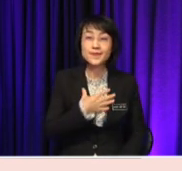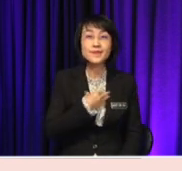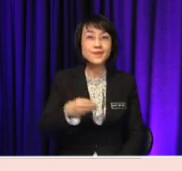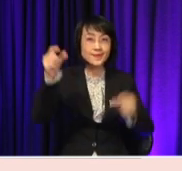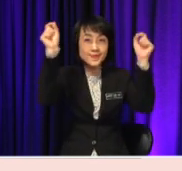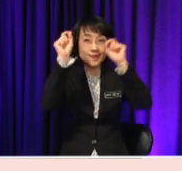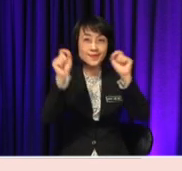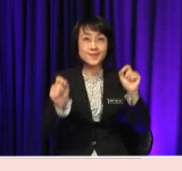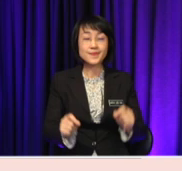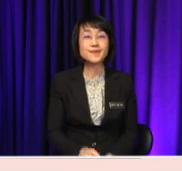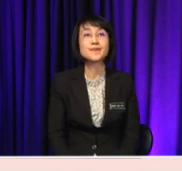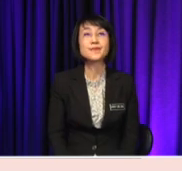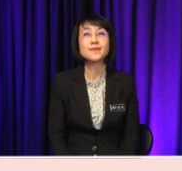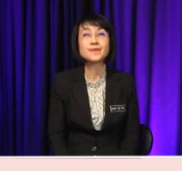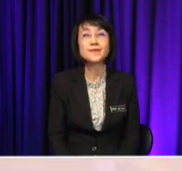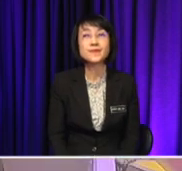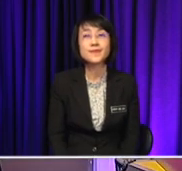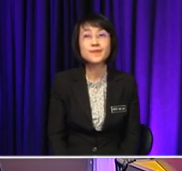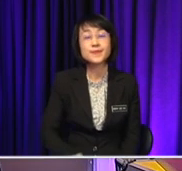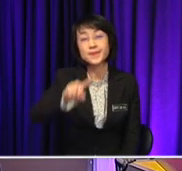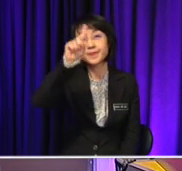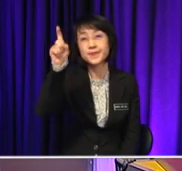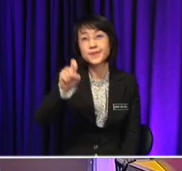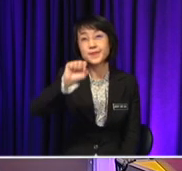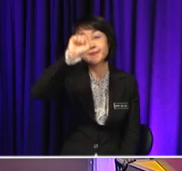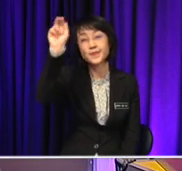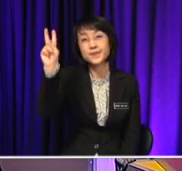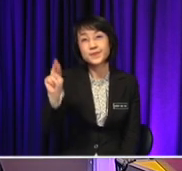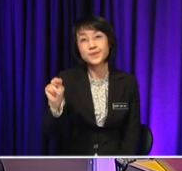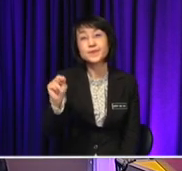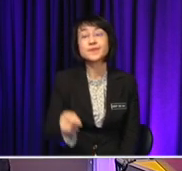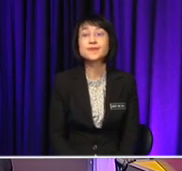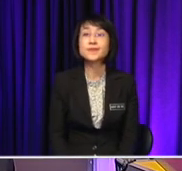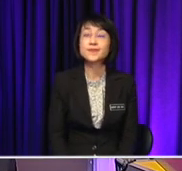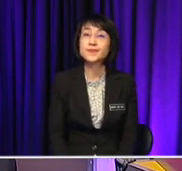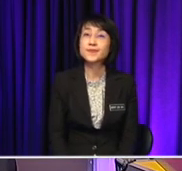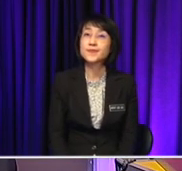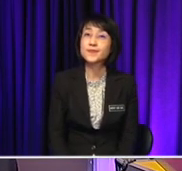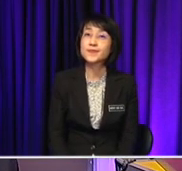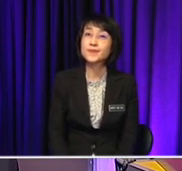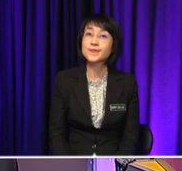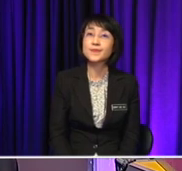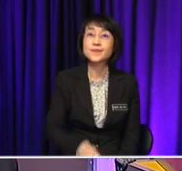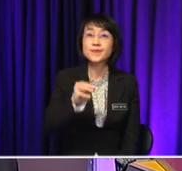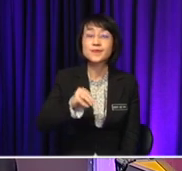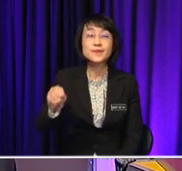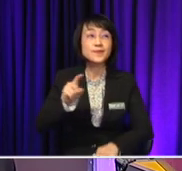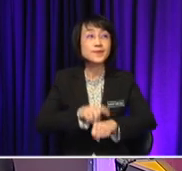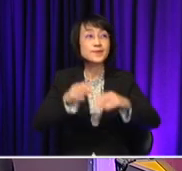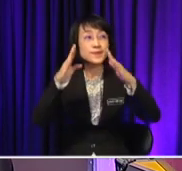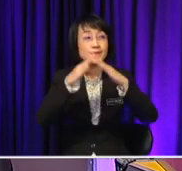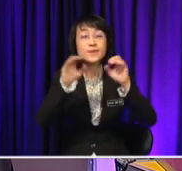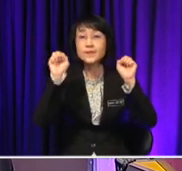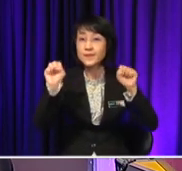kita tanya terus soalnya yang paling murid-muri di rumah dan di studiom sama kita pada hari ini rumah tolong boleh tolong jawab juga